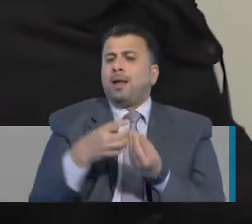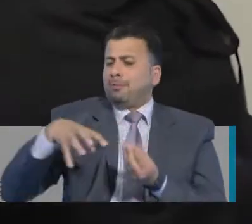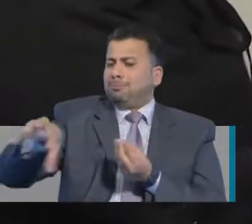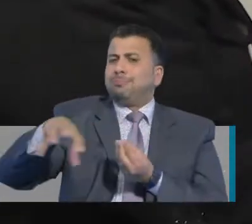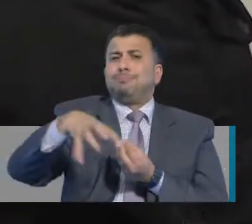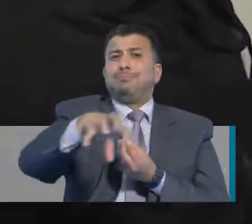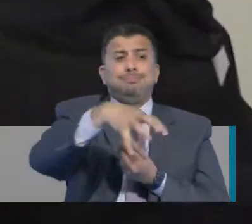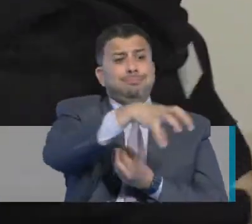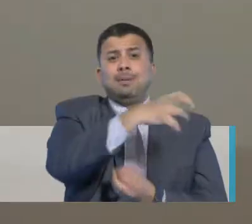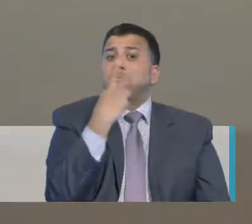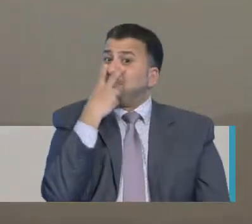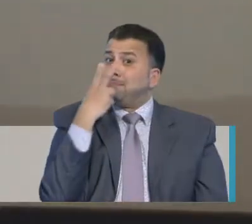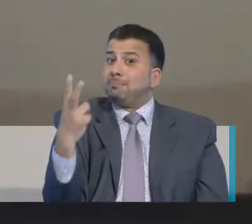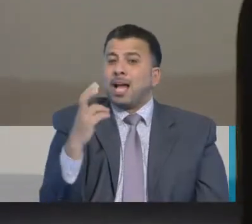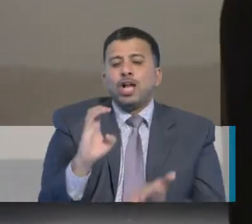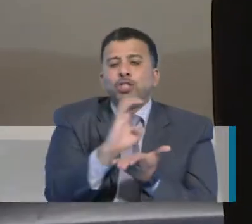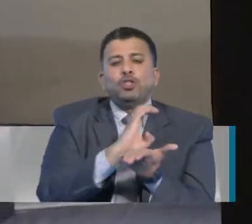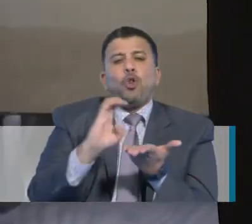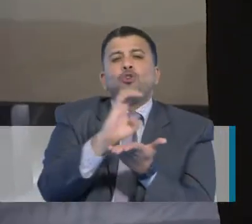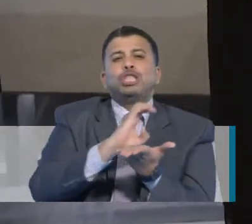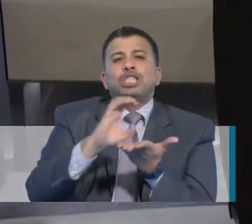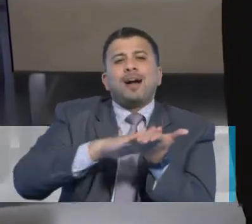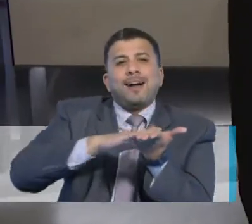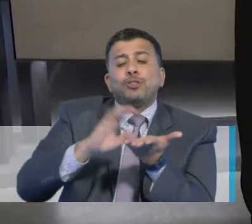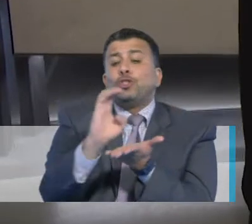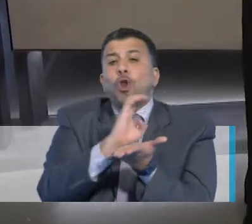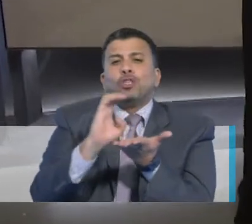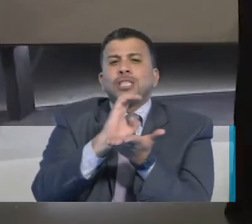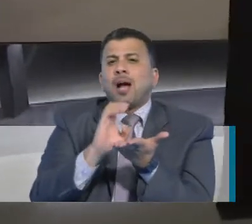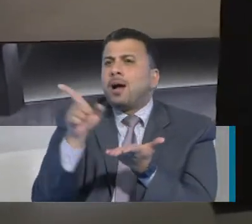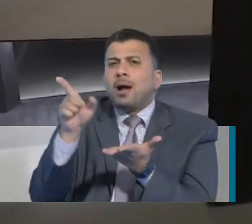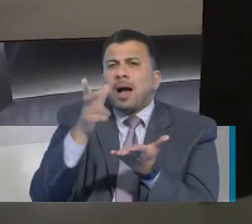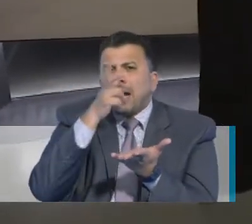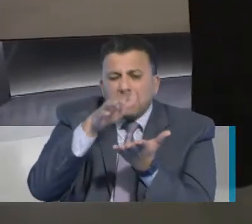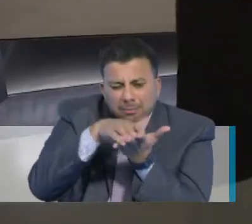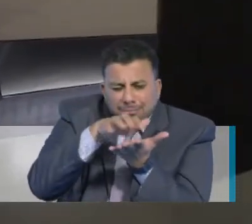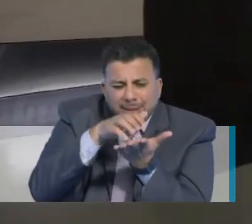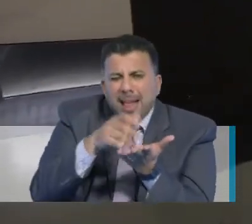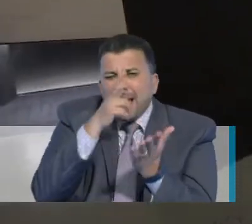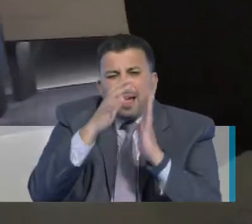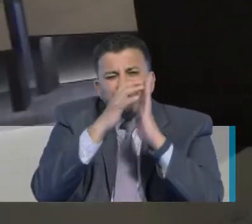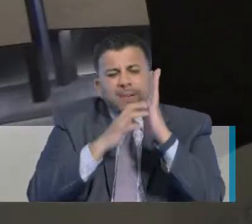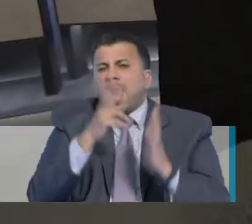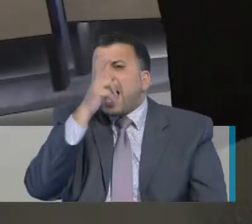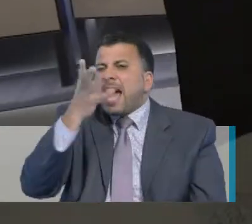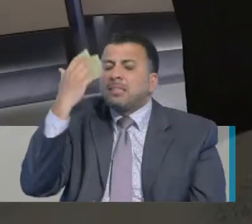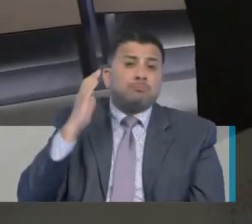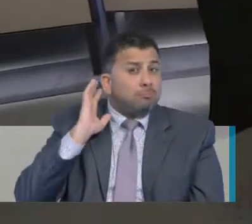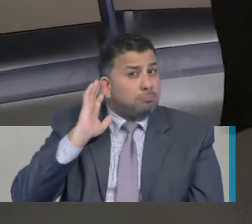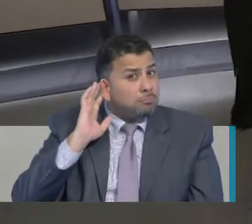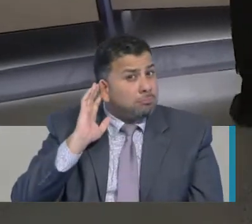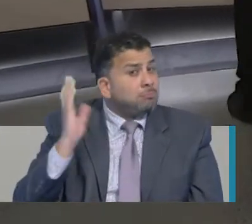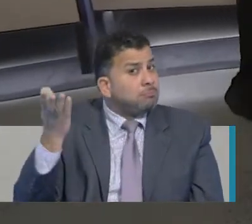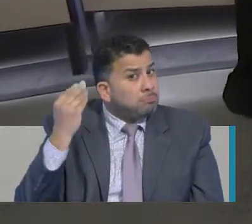الحديقة الجيولوجية مطلعا على ما تضمه من معالم وأحفوريات، كما استمع سموه إلى نبذة